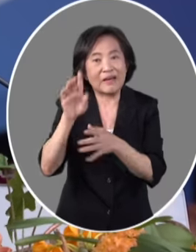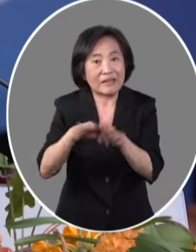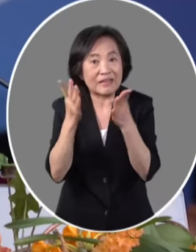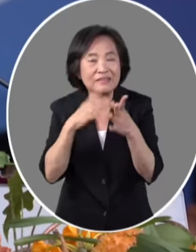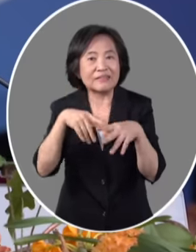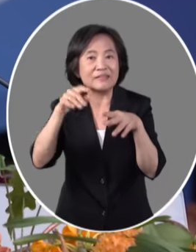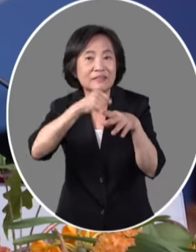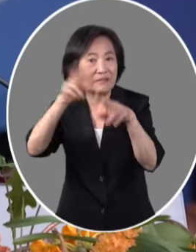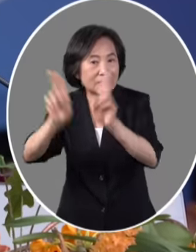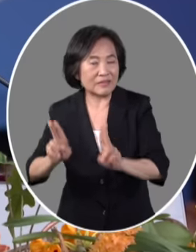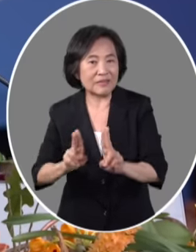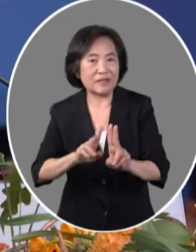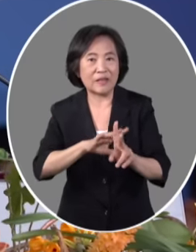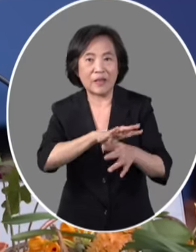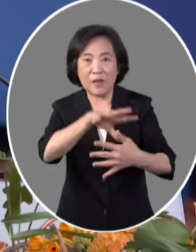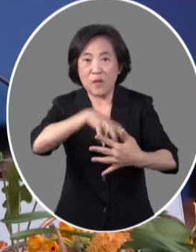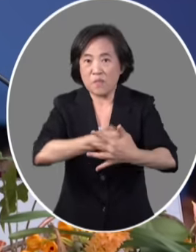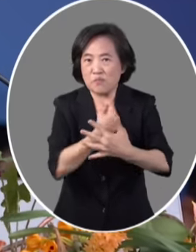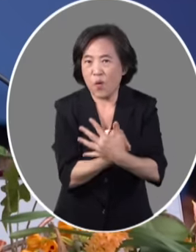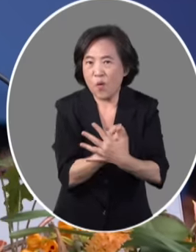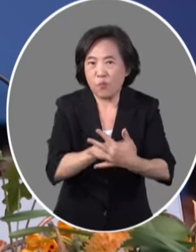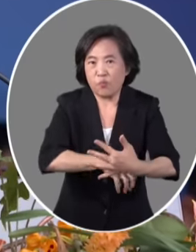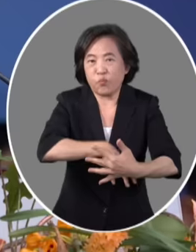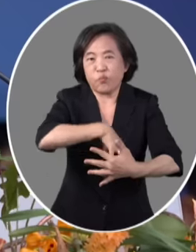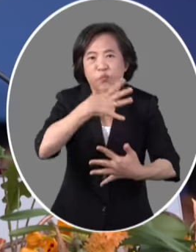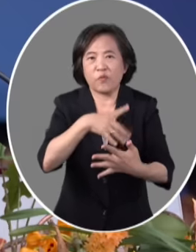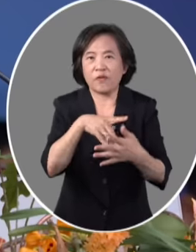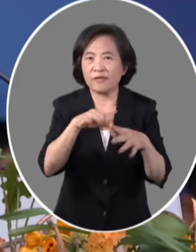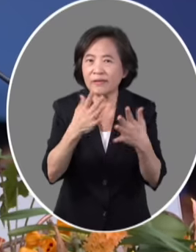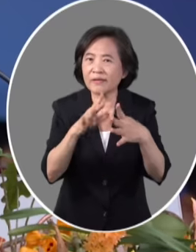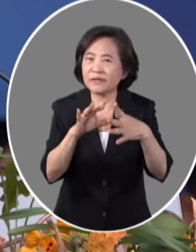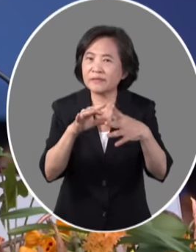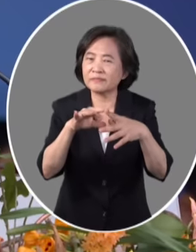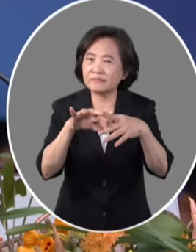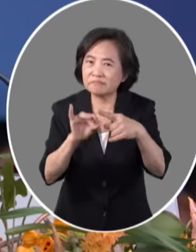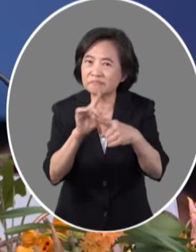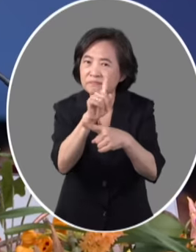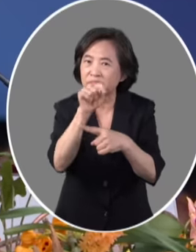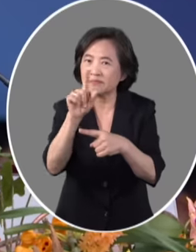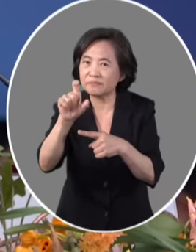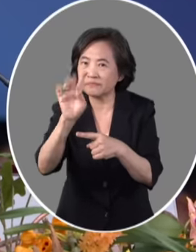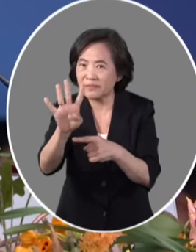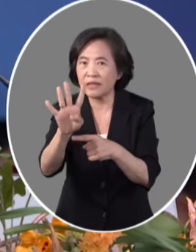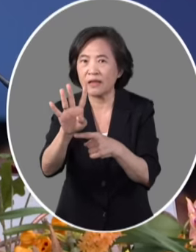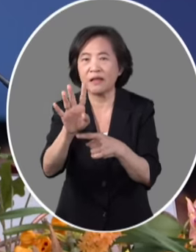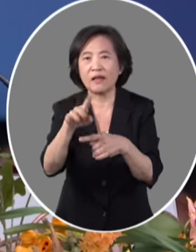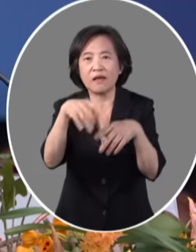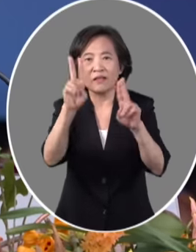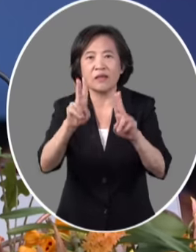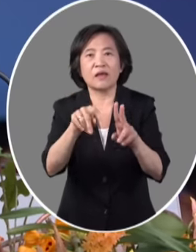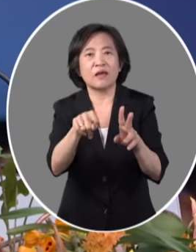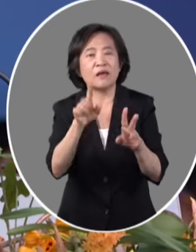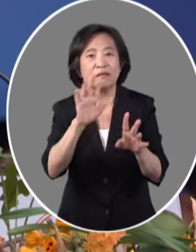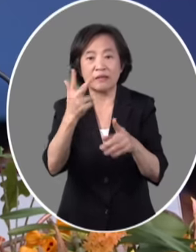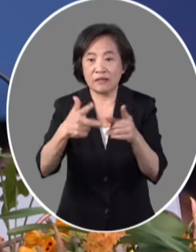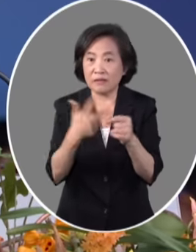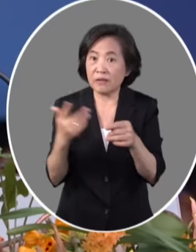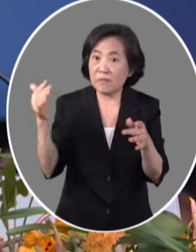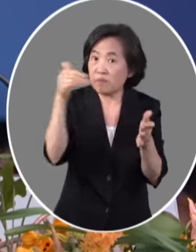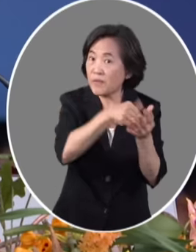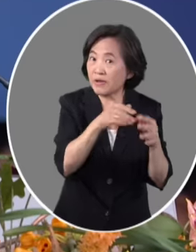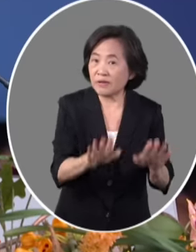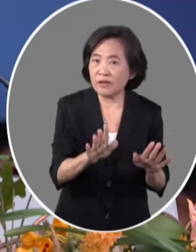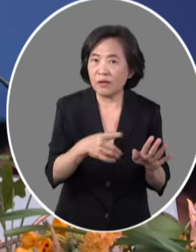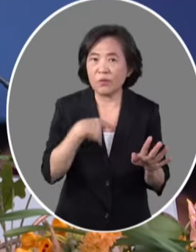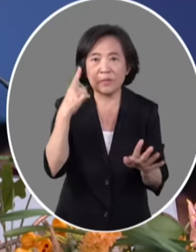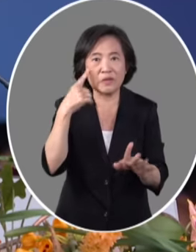电力备转容量率曾经最低只有1.64%，但这七年多来，我们